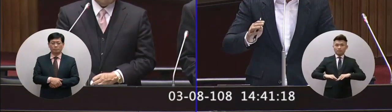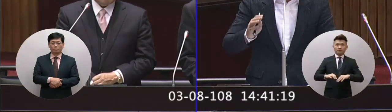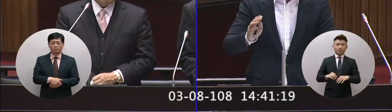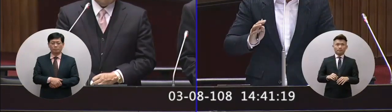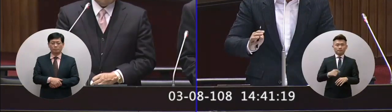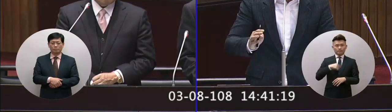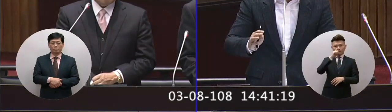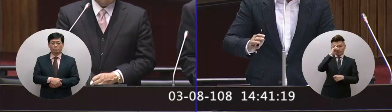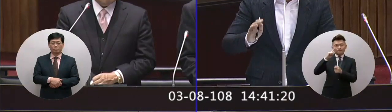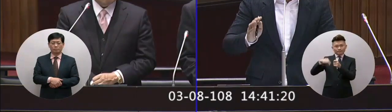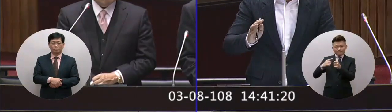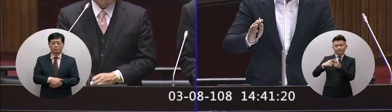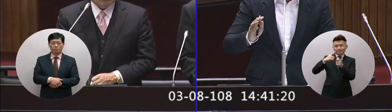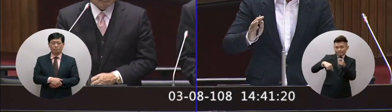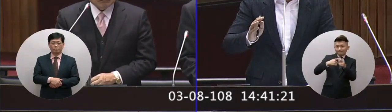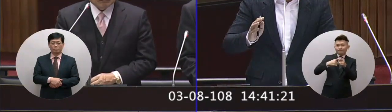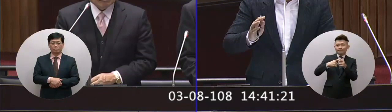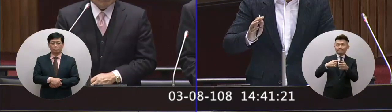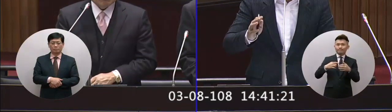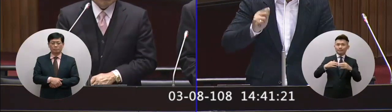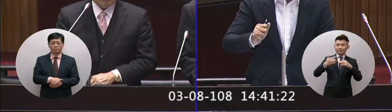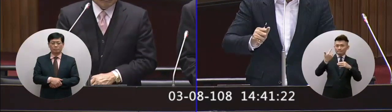我們希望每個年度不會超過